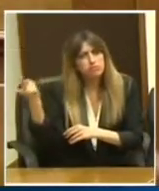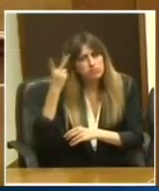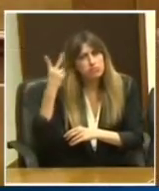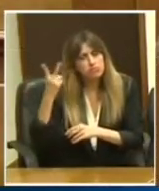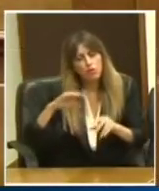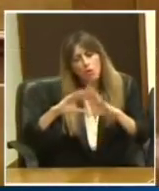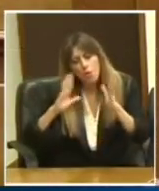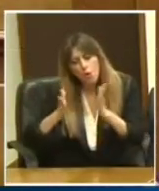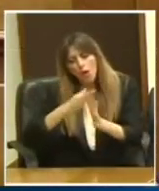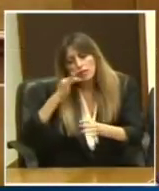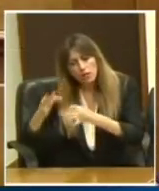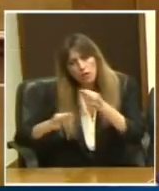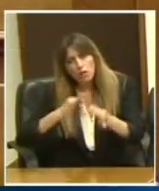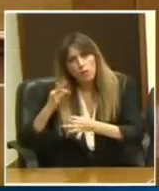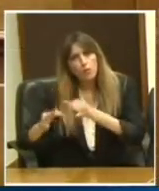αναπαράγει,